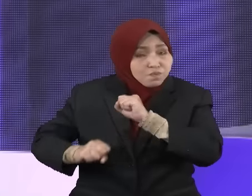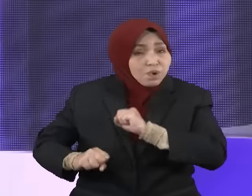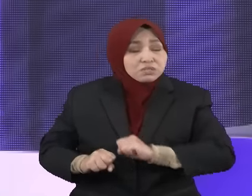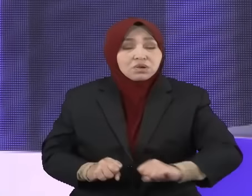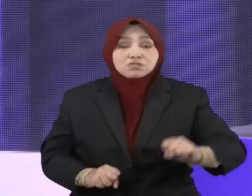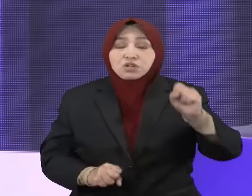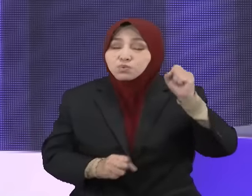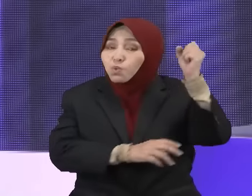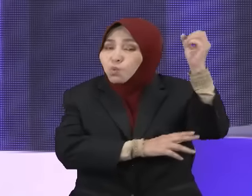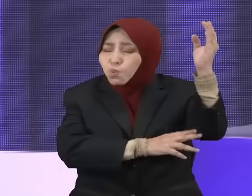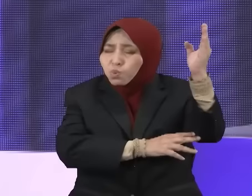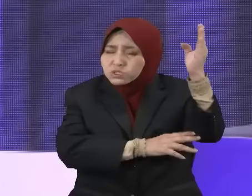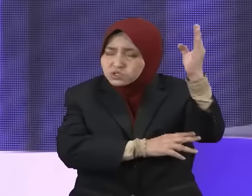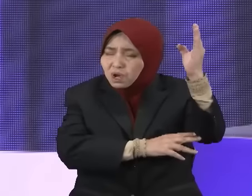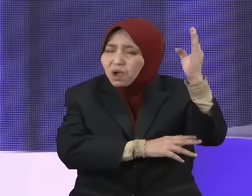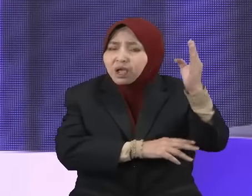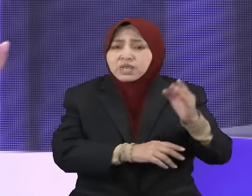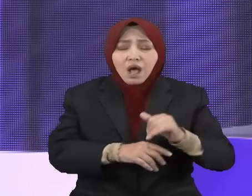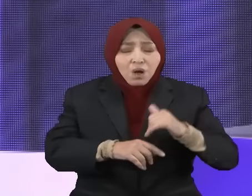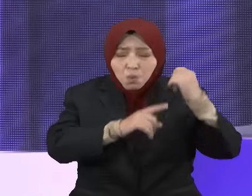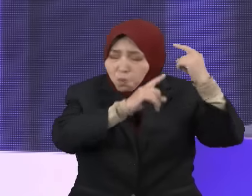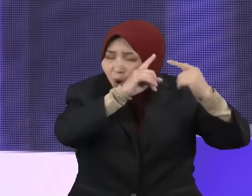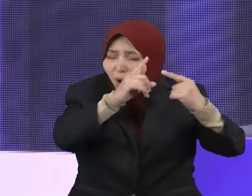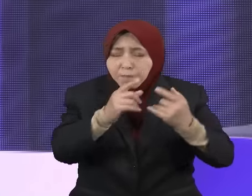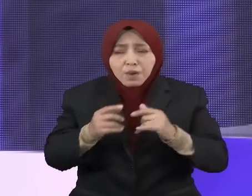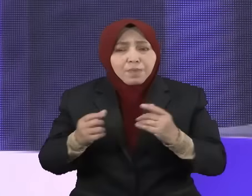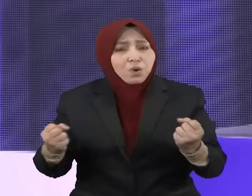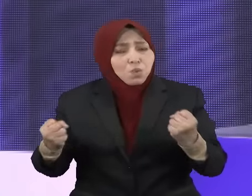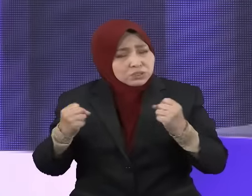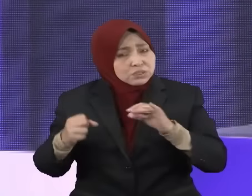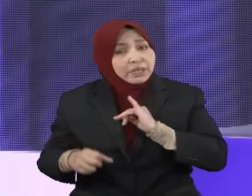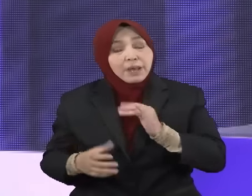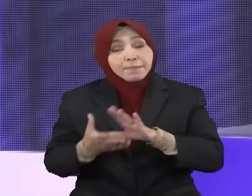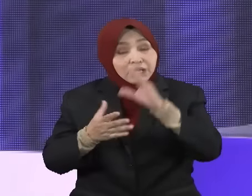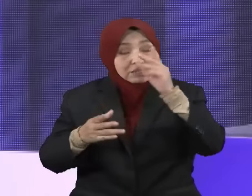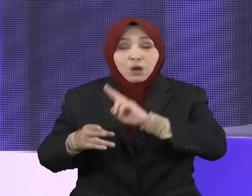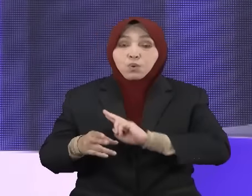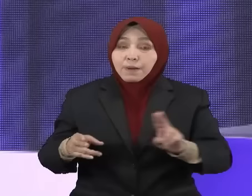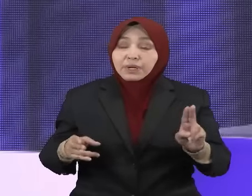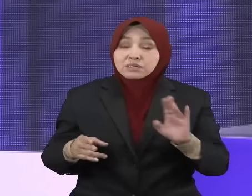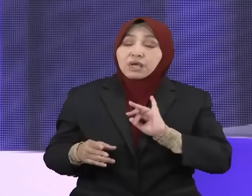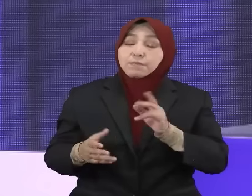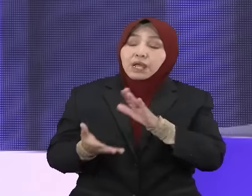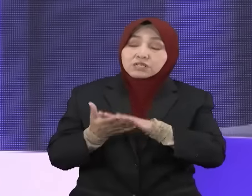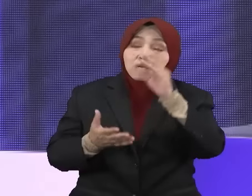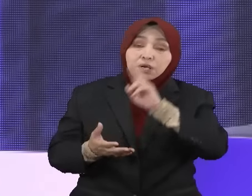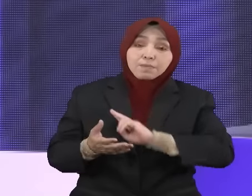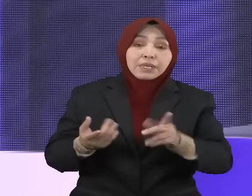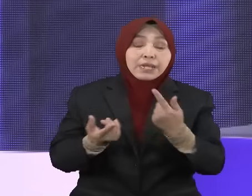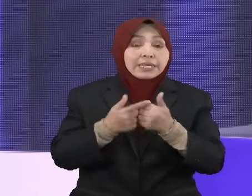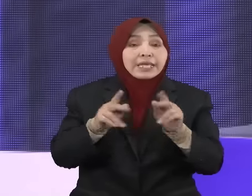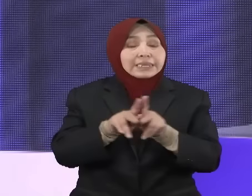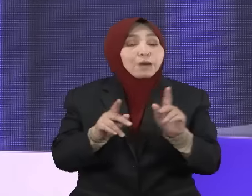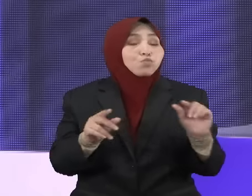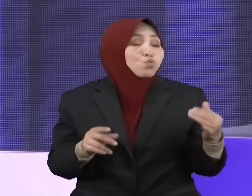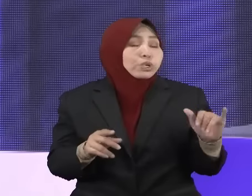satu hujah yang kuat, kesannya apa? Ada orang yang dia kata, saya belajar agama. Saya belajar daripada kitab